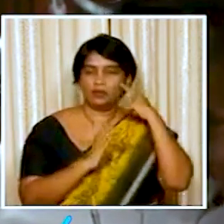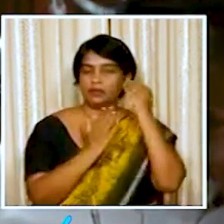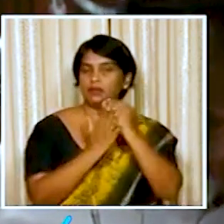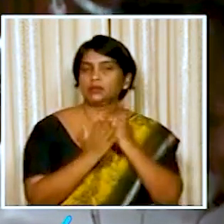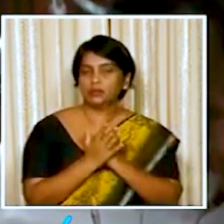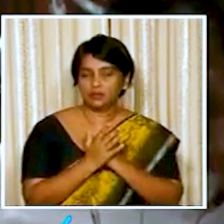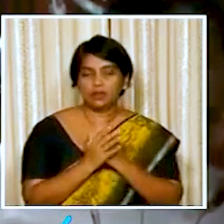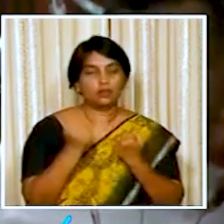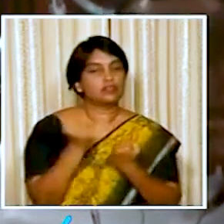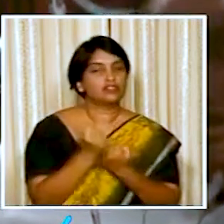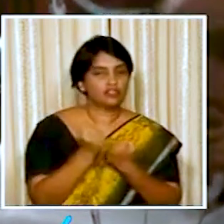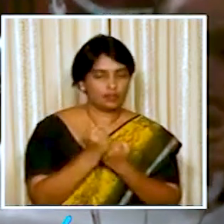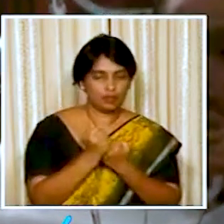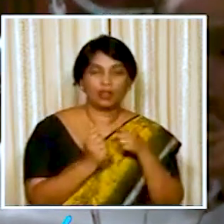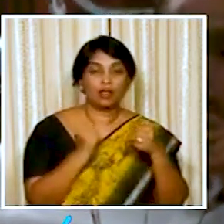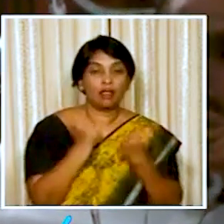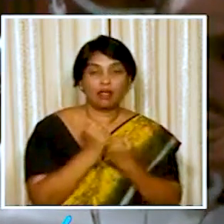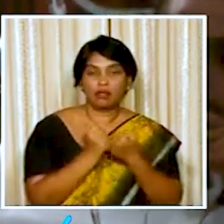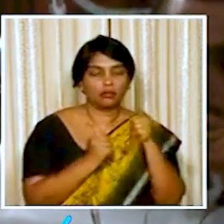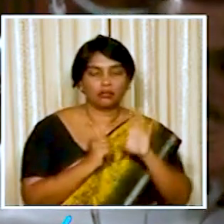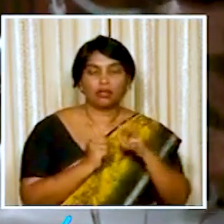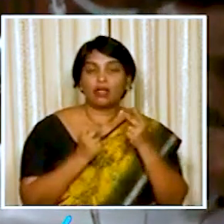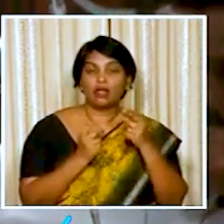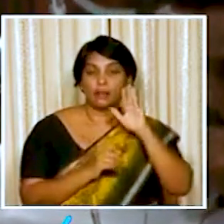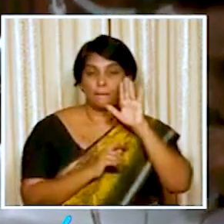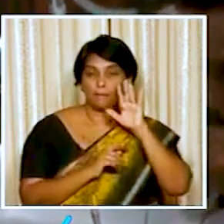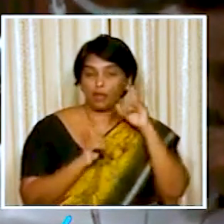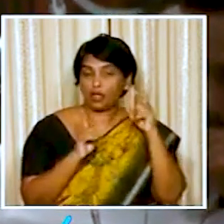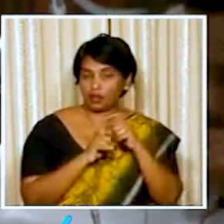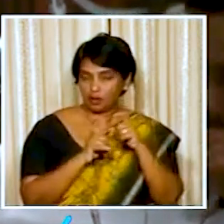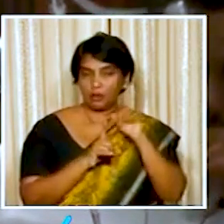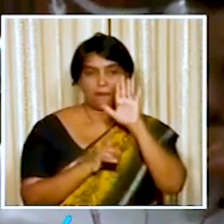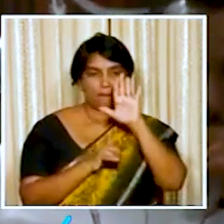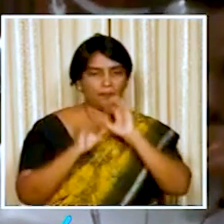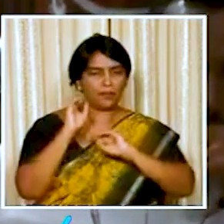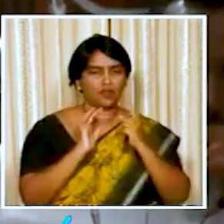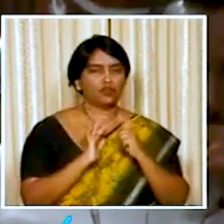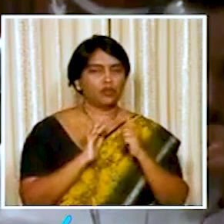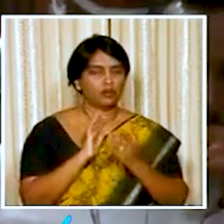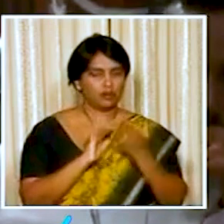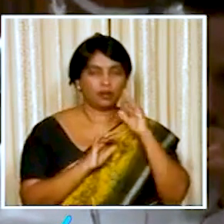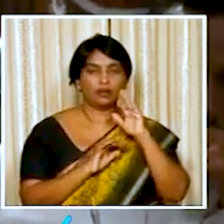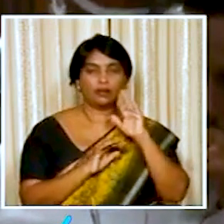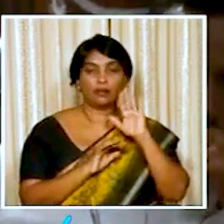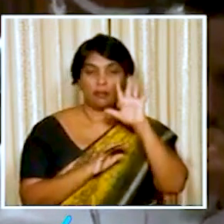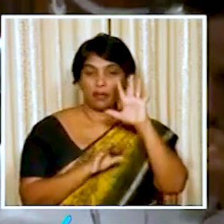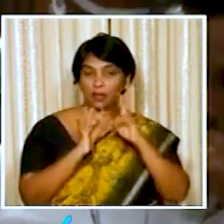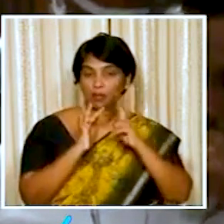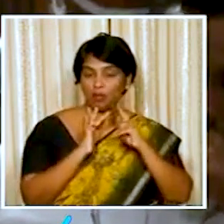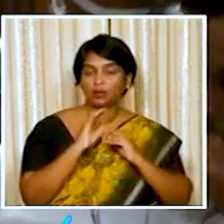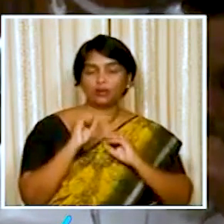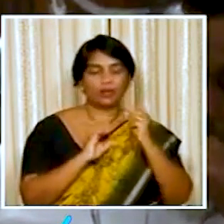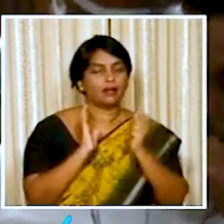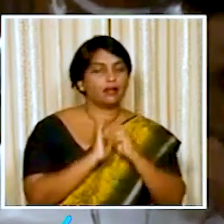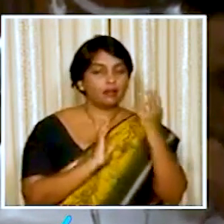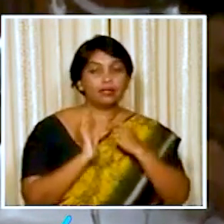හිතගෙන මේක ආධාරයක් කියලා. මේක ආධාරයක් නෙවෙයි 105ක ඩොලර් වලට 105ක් කියලා අධික පොලියක. 105ක අධික පොලියට ලැබෙන ණයක්.